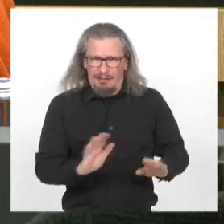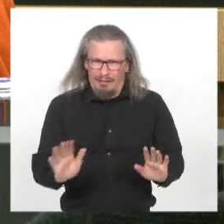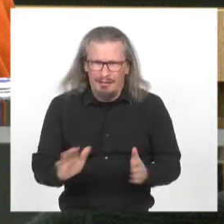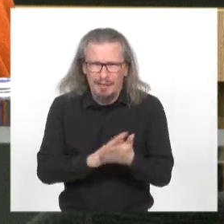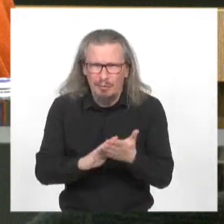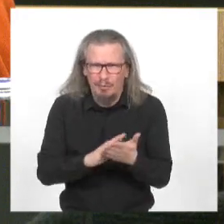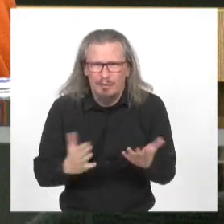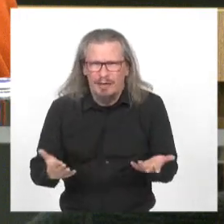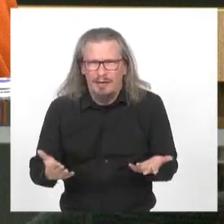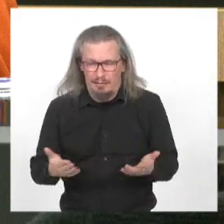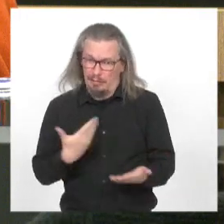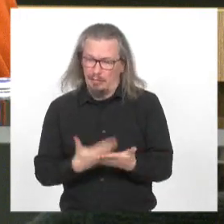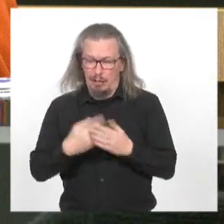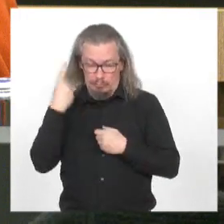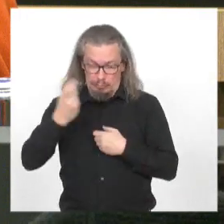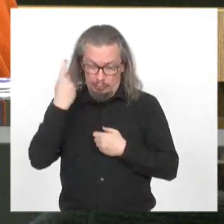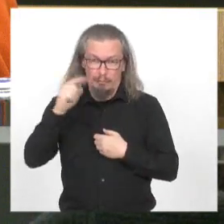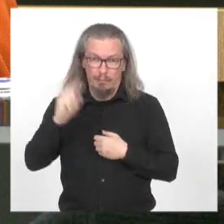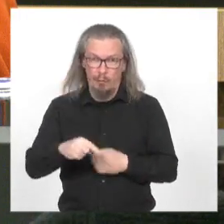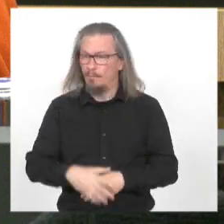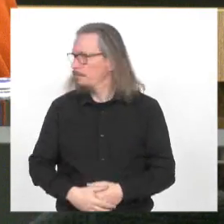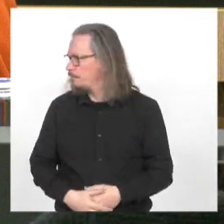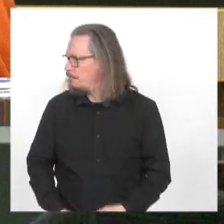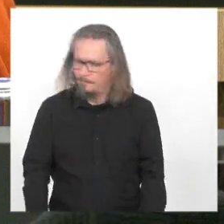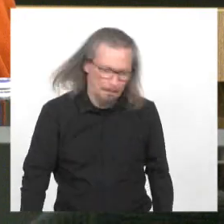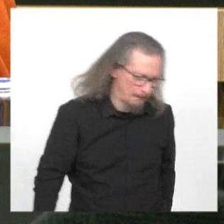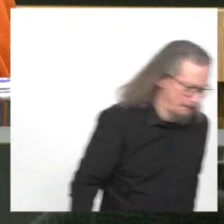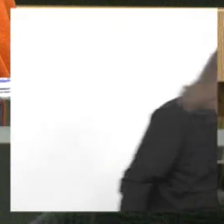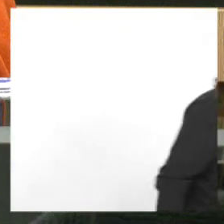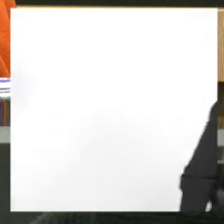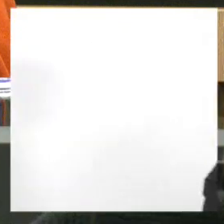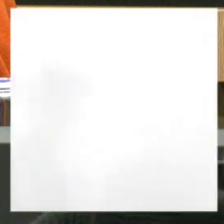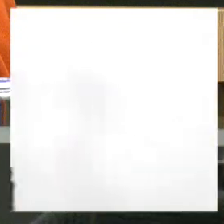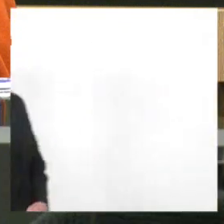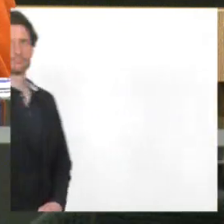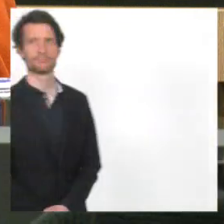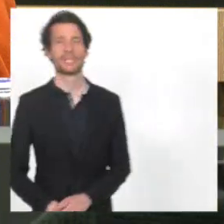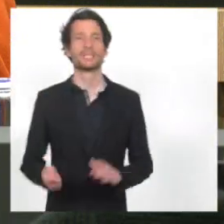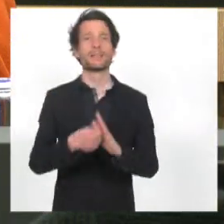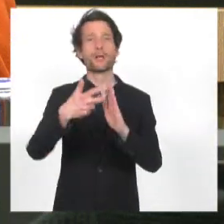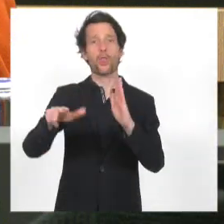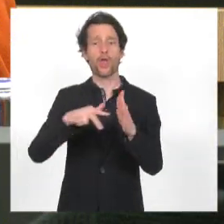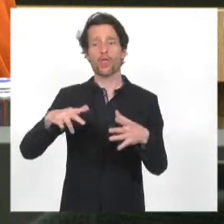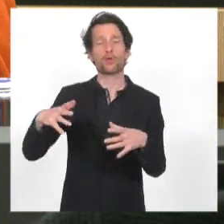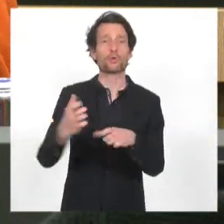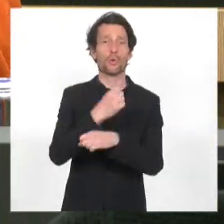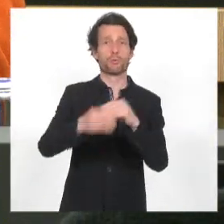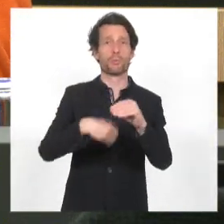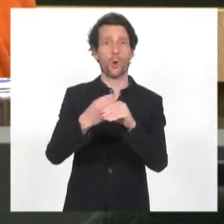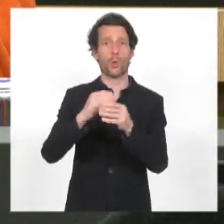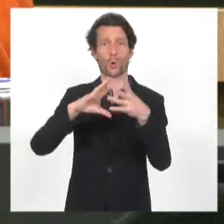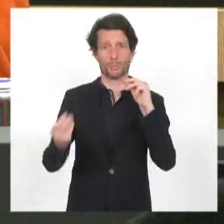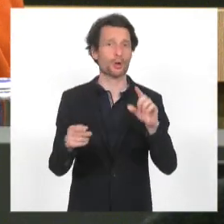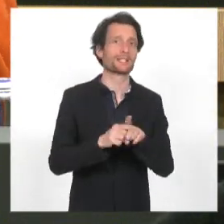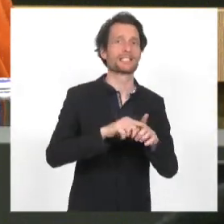alertes doivent vraiment nous questionner. Accueillant la Coupe du Monde de rugby à l'automne, puis certaines épreuves des JO en